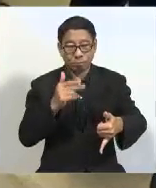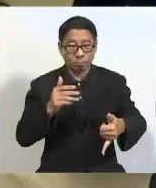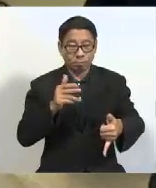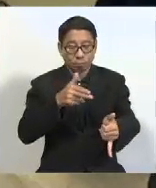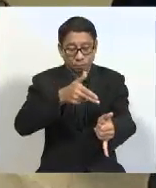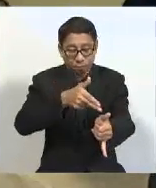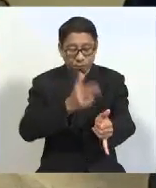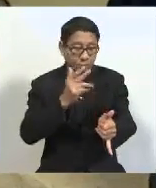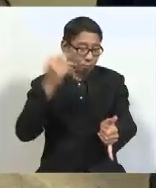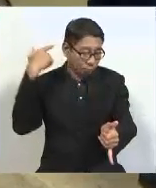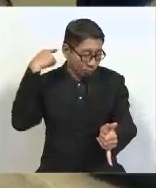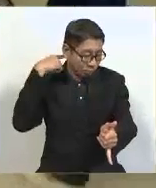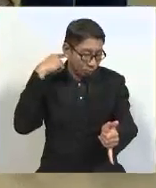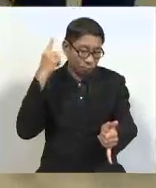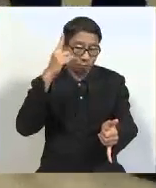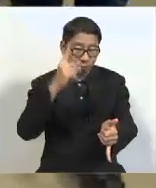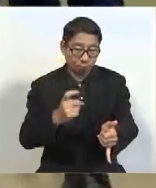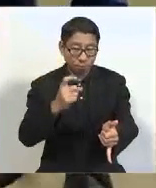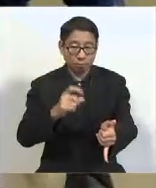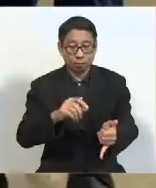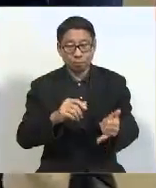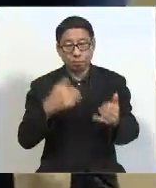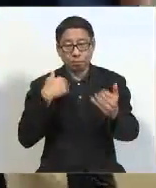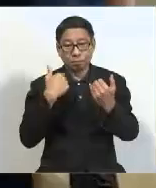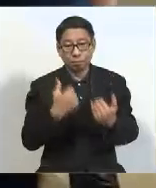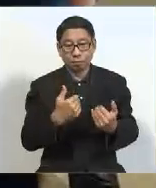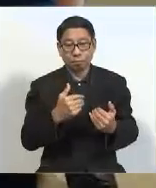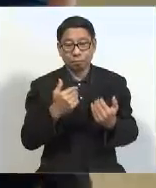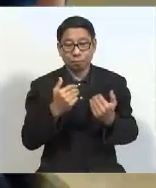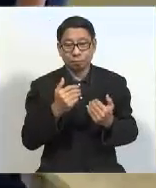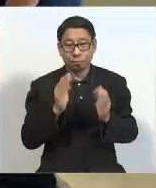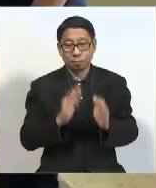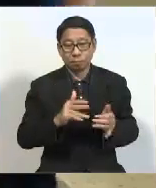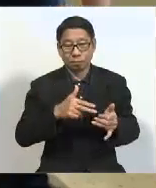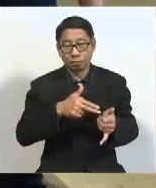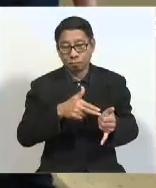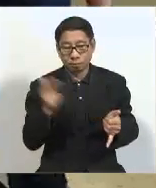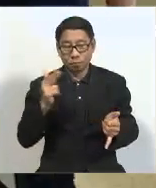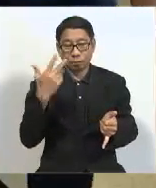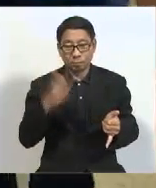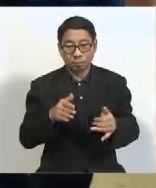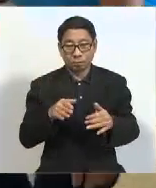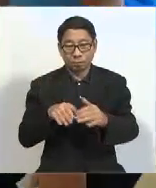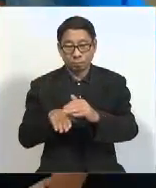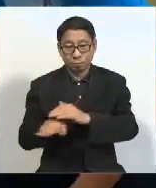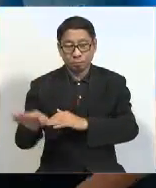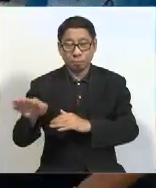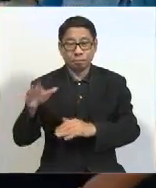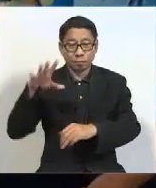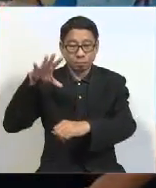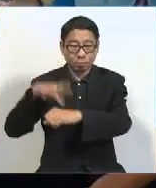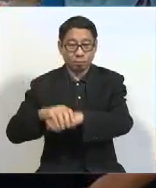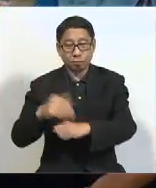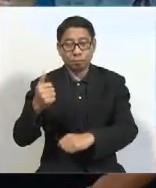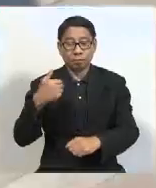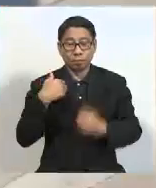ณท้ายทอยจนล้มลงแล้วก็เสียชีวิตในเวลาต่อมานะคะก่อนที่น้องที่ก่อเหตุจะถูกคุมตัวเอาไว้ได้สำหรับแร